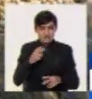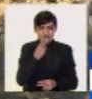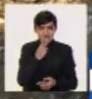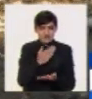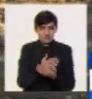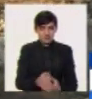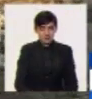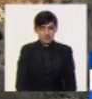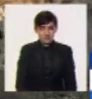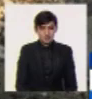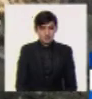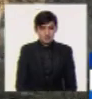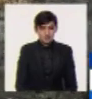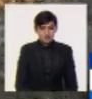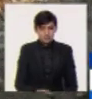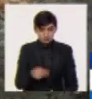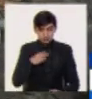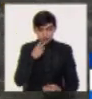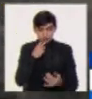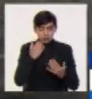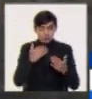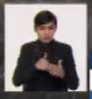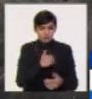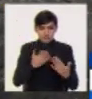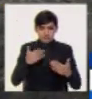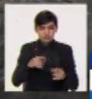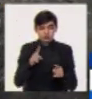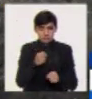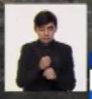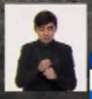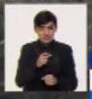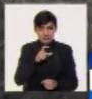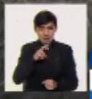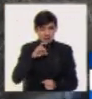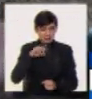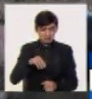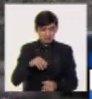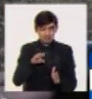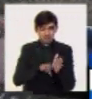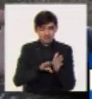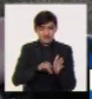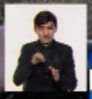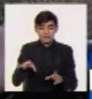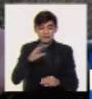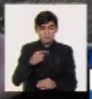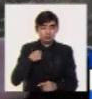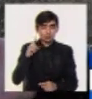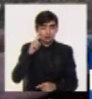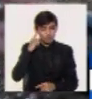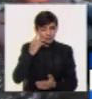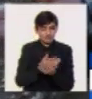Күнде көргенде не ойлаймын, күлгім келеді, болды, басқа істемейміз. Мен не ойлаймын, кімнің сөзін ойлаймын,